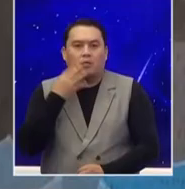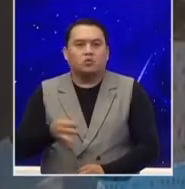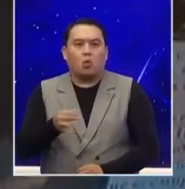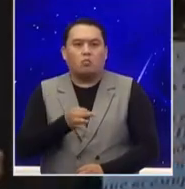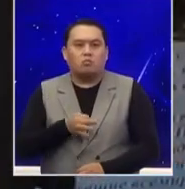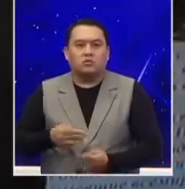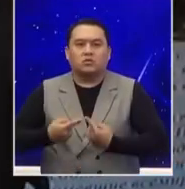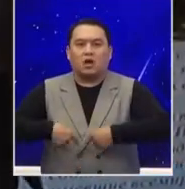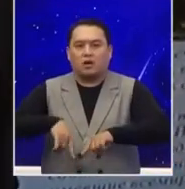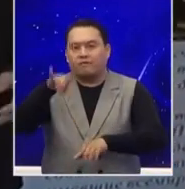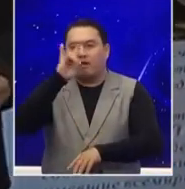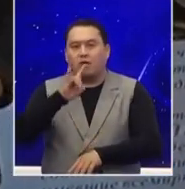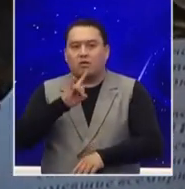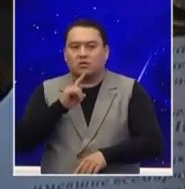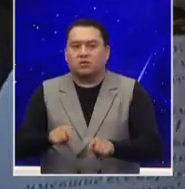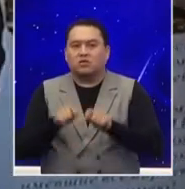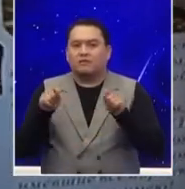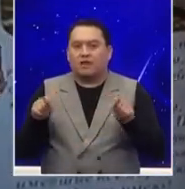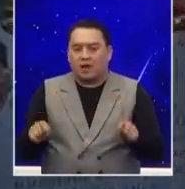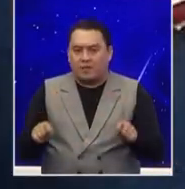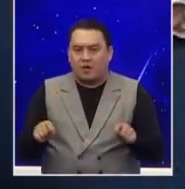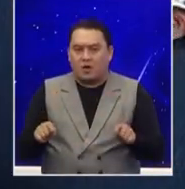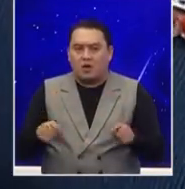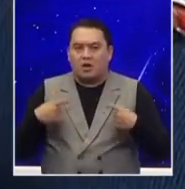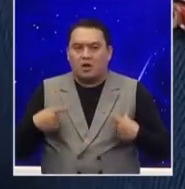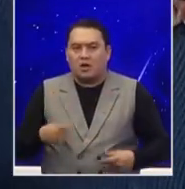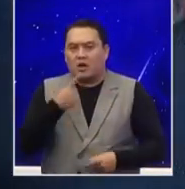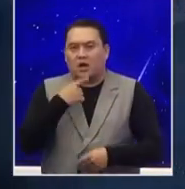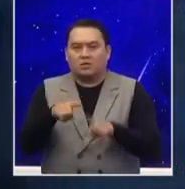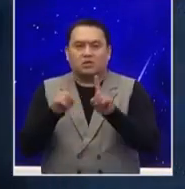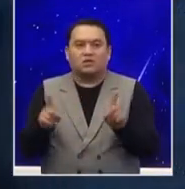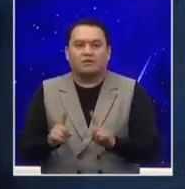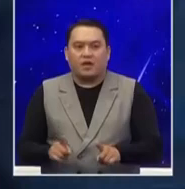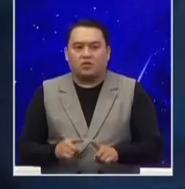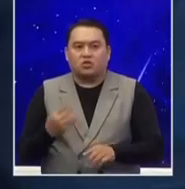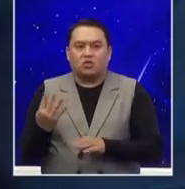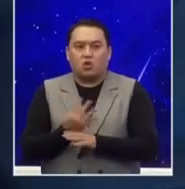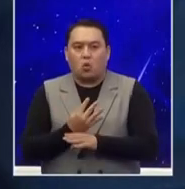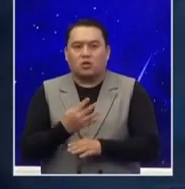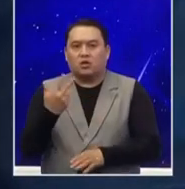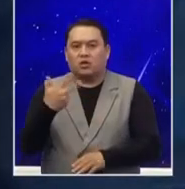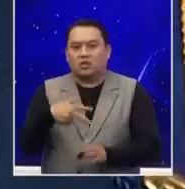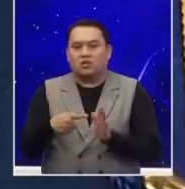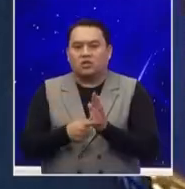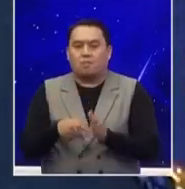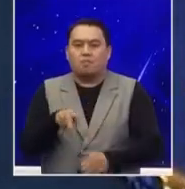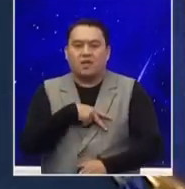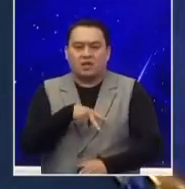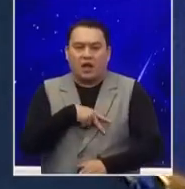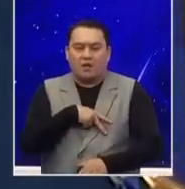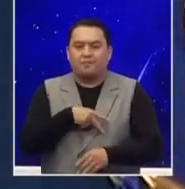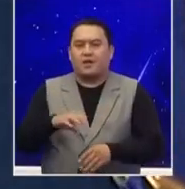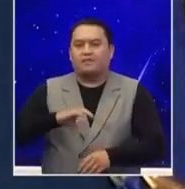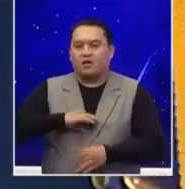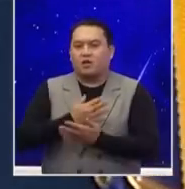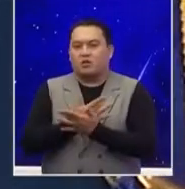член ассамблеи народа казахстана со дня ее основания кавалер ордена красной звезды и еще 4 орденов и 37 медалей он прошел войну